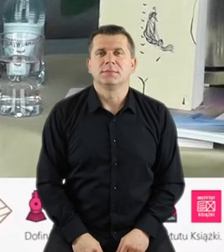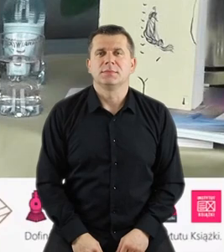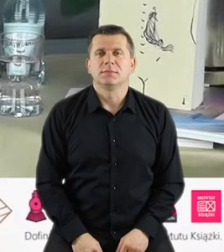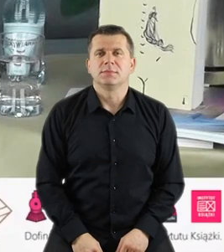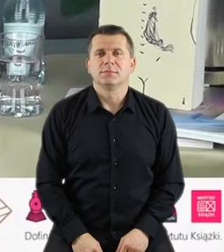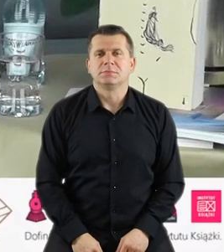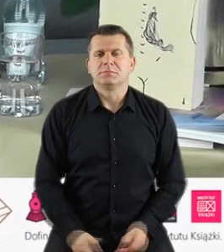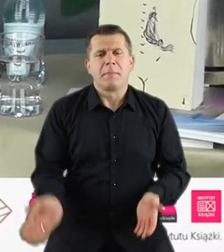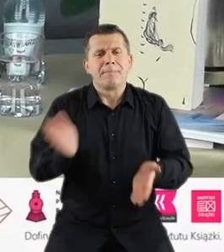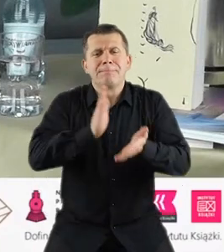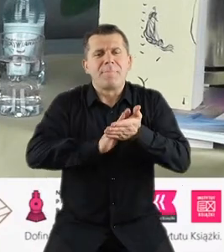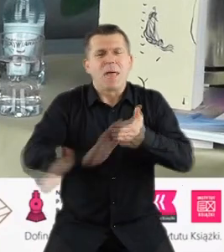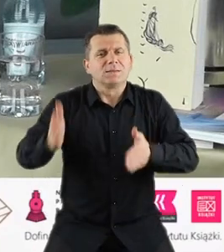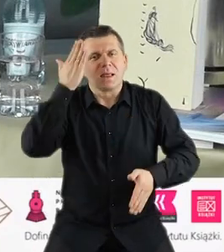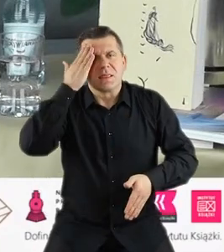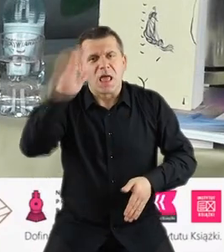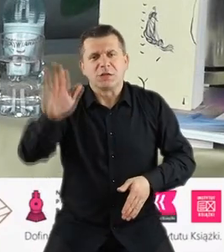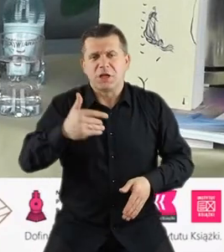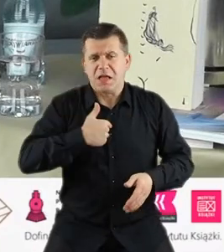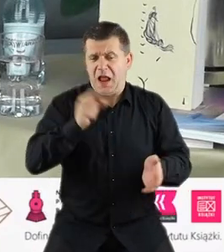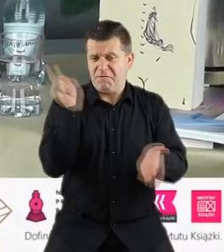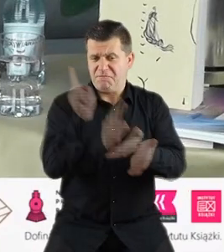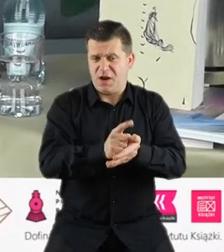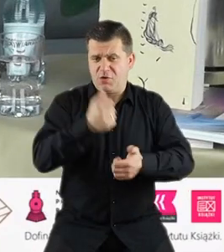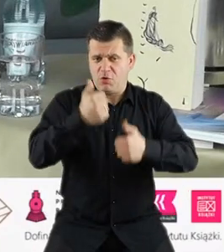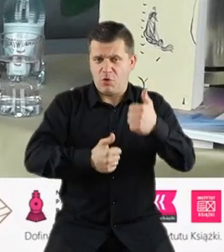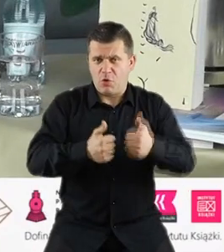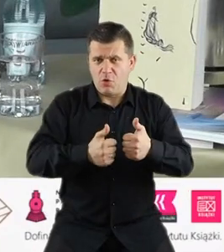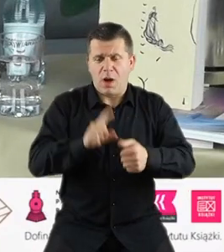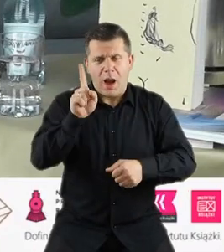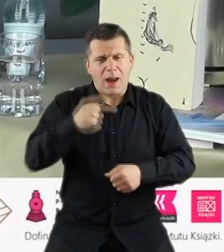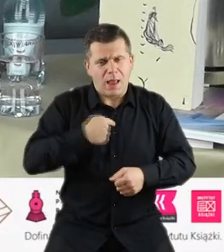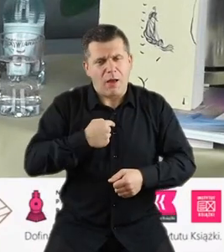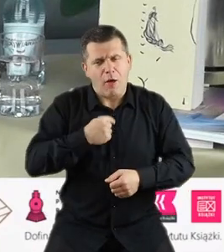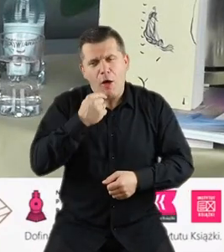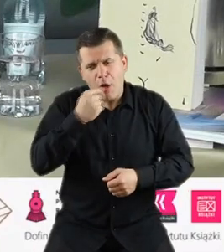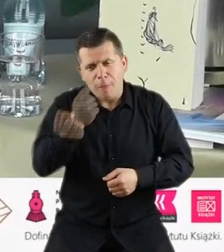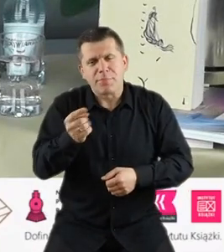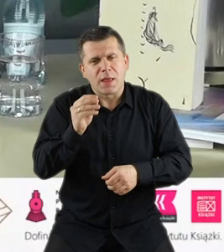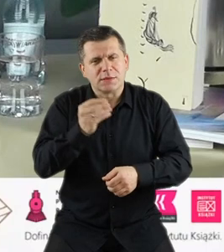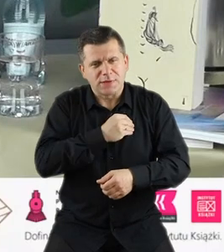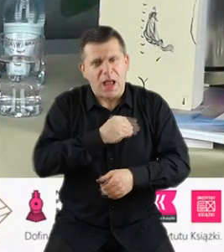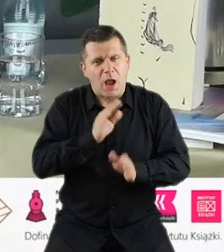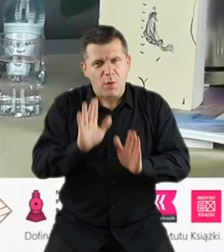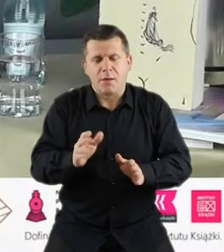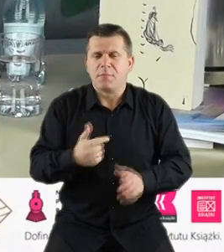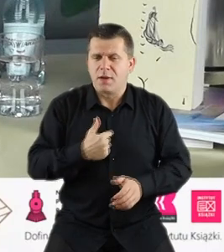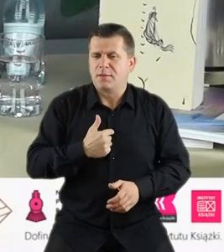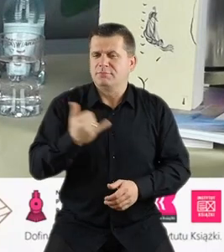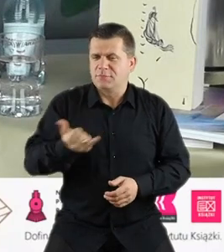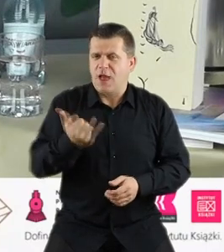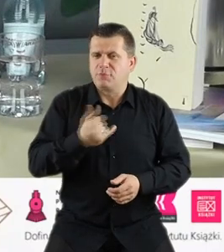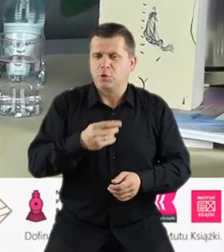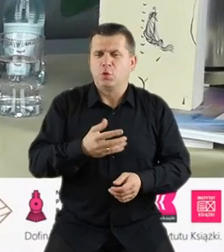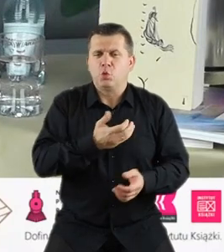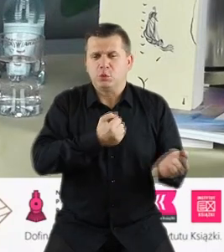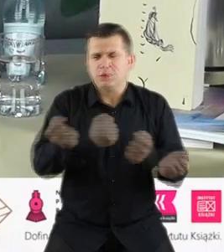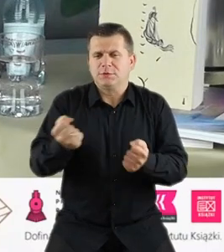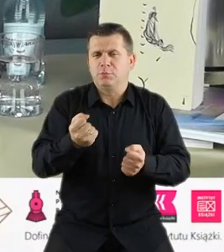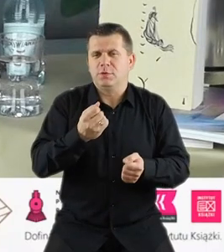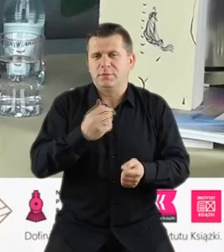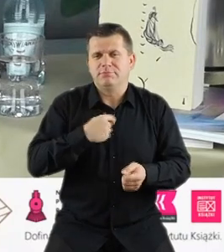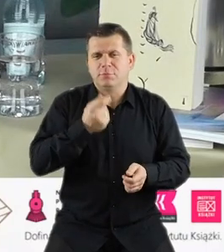tak bez nadziei, że ja wygram ten konkurs, ale ponieważ obiecałam, no to ja zazwyczaj dotrzymuję